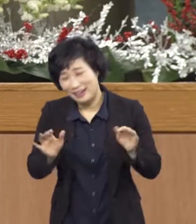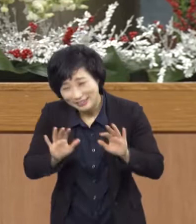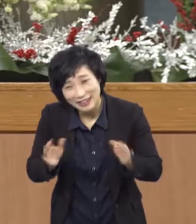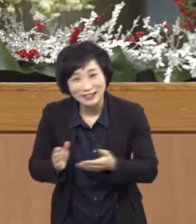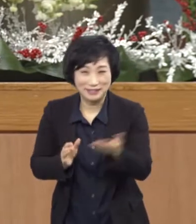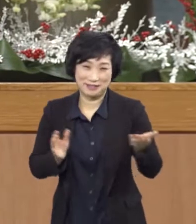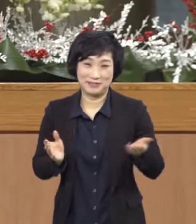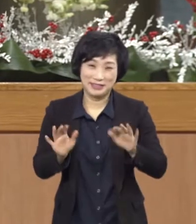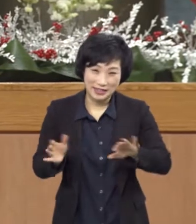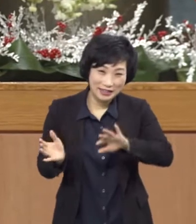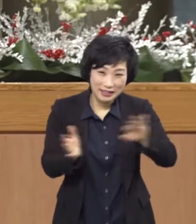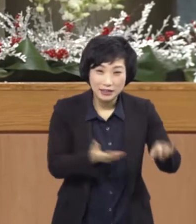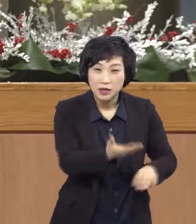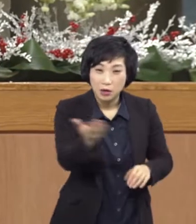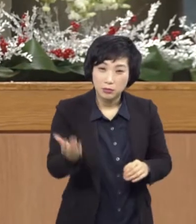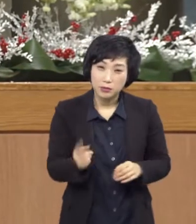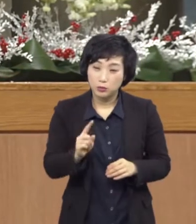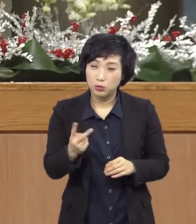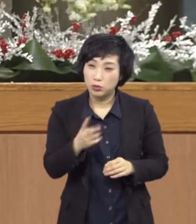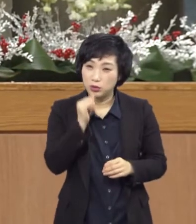여러분들이요, 크리스마스 캐롤